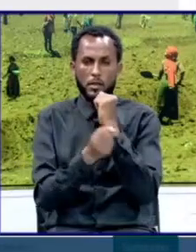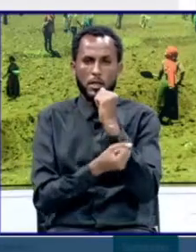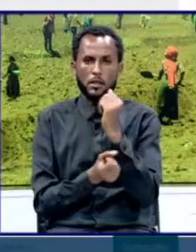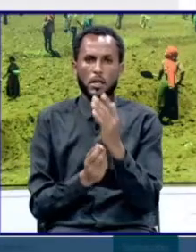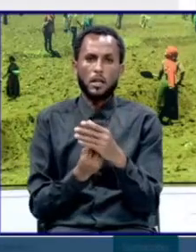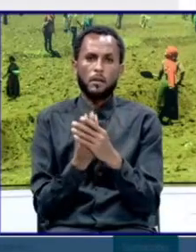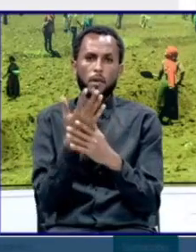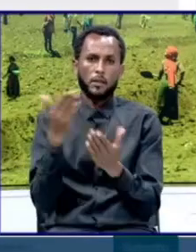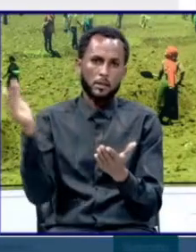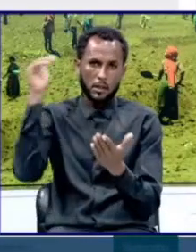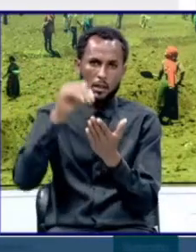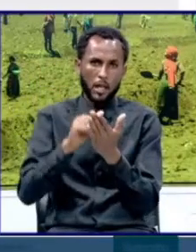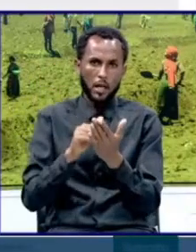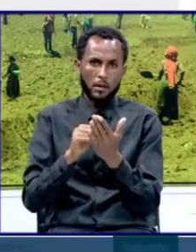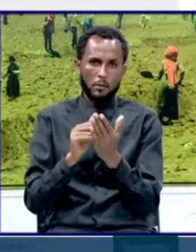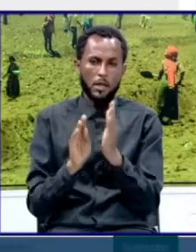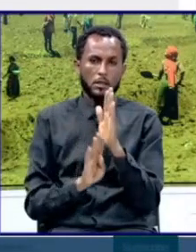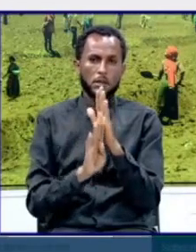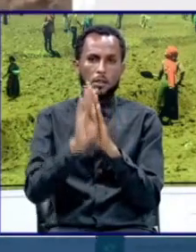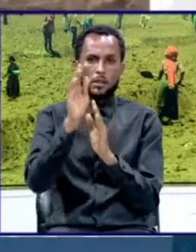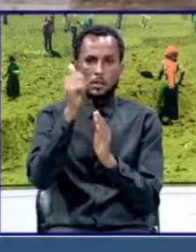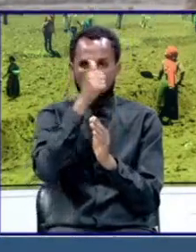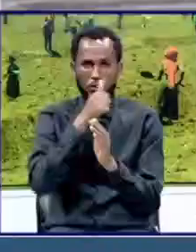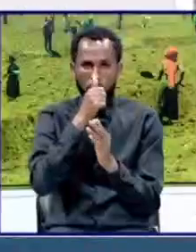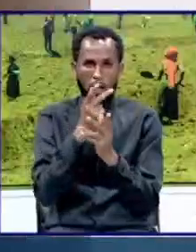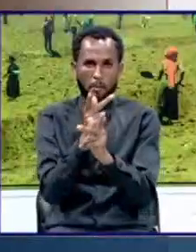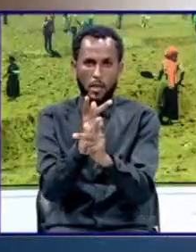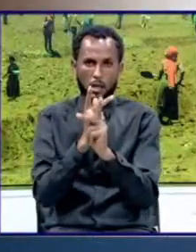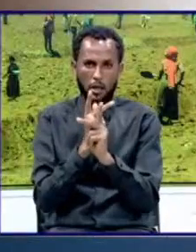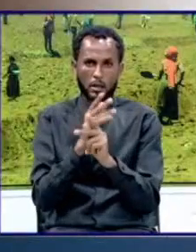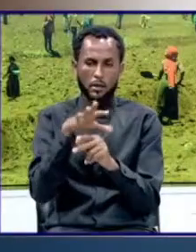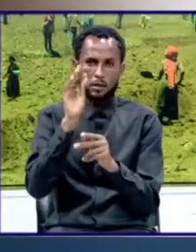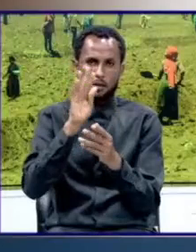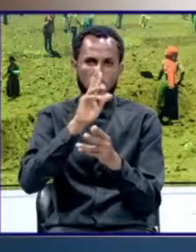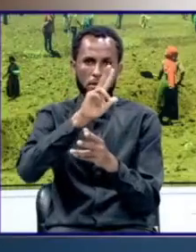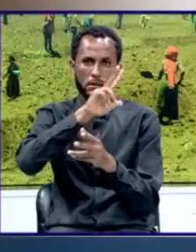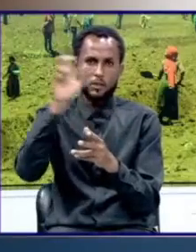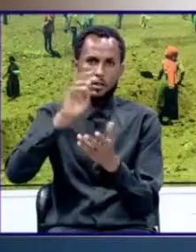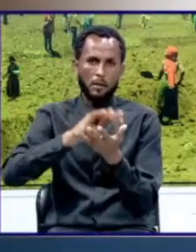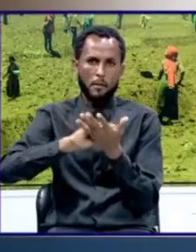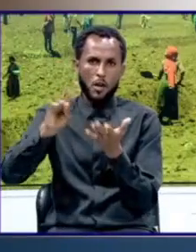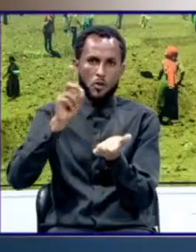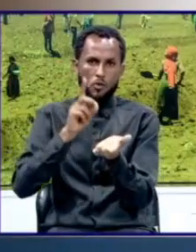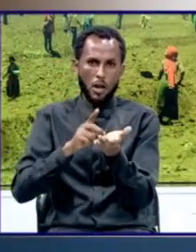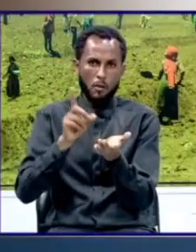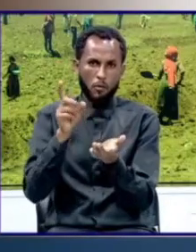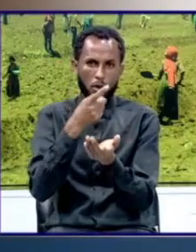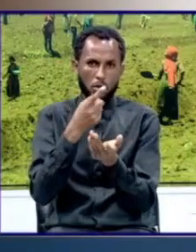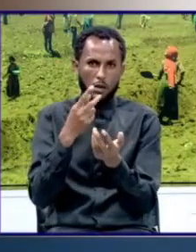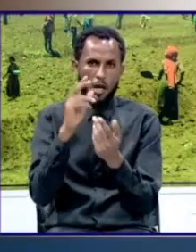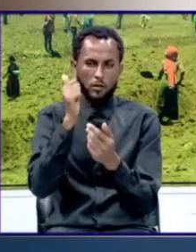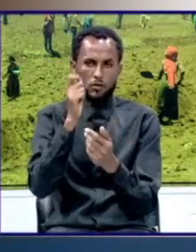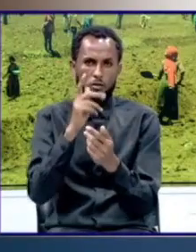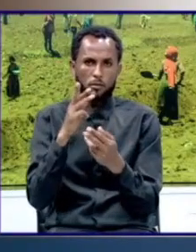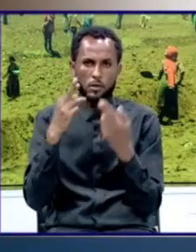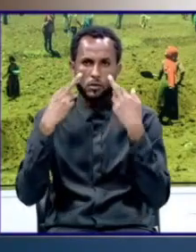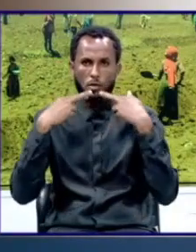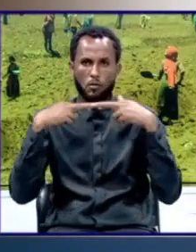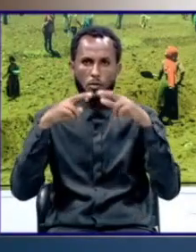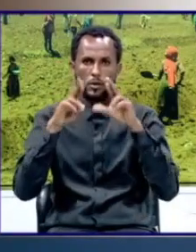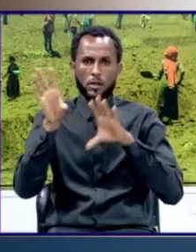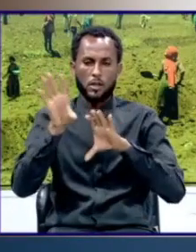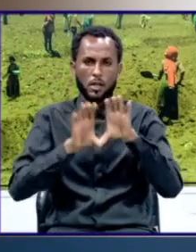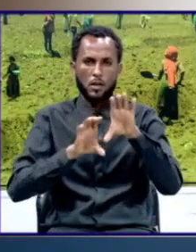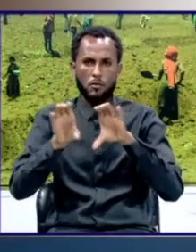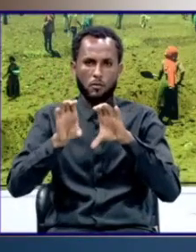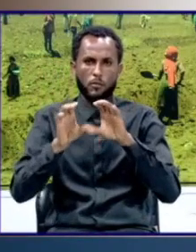ልምዓትን ንዳግመ ህንፀት ኢትዮጵያ ብልቓሕ ካብ ዝተረኸበ 300 ሚልዮን ዶላር ምዃኑ ኣሶሽትድ ፕረስ ፀብፂቡ።